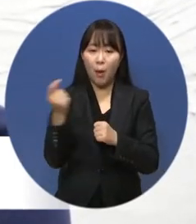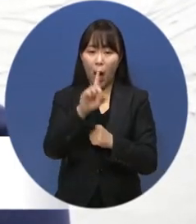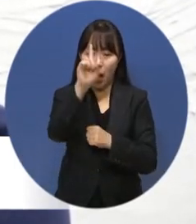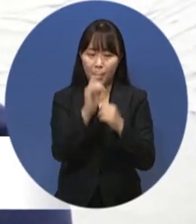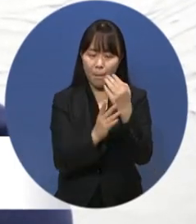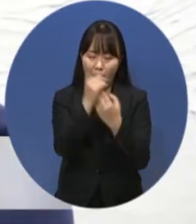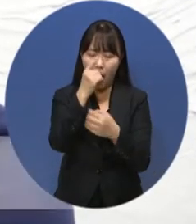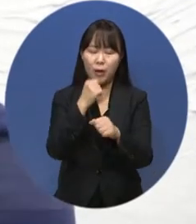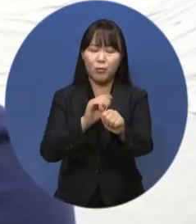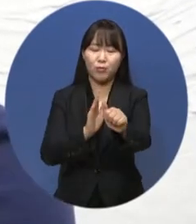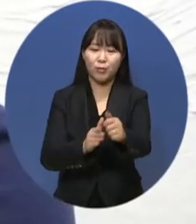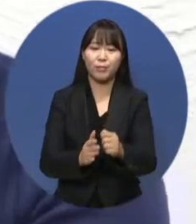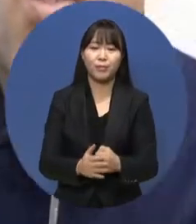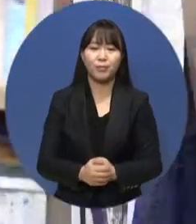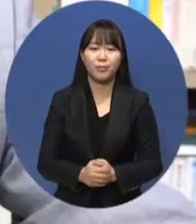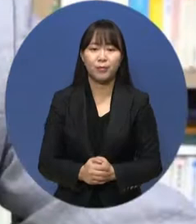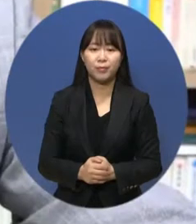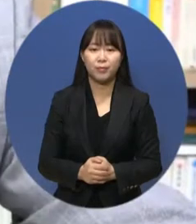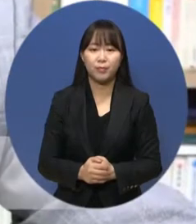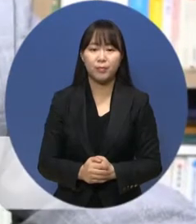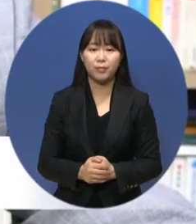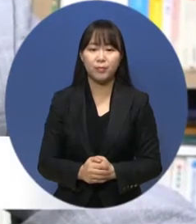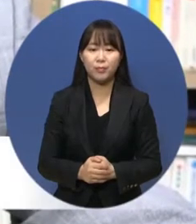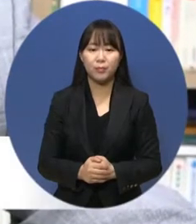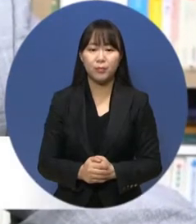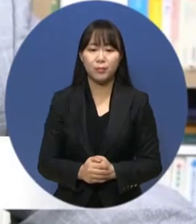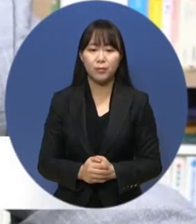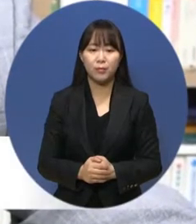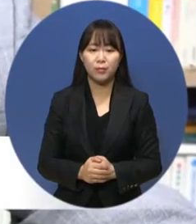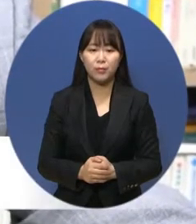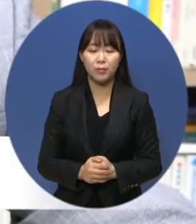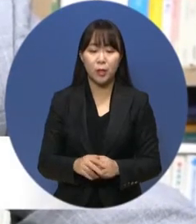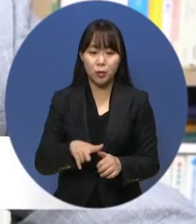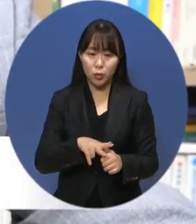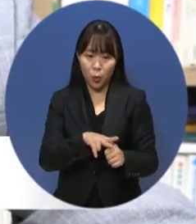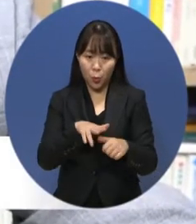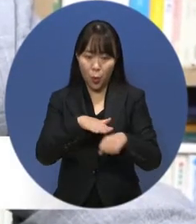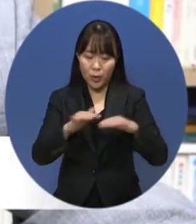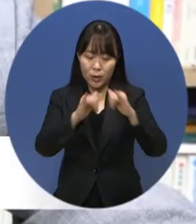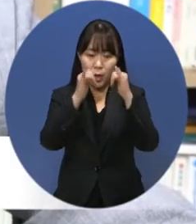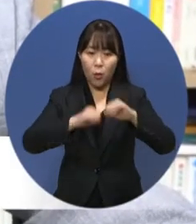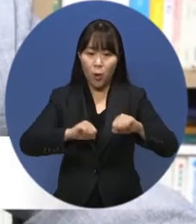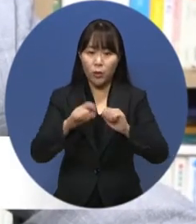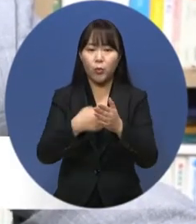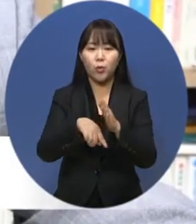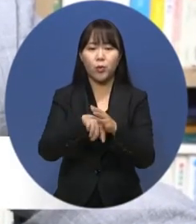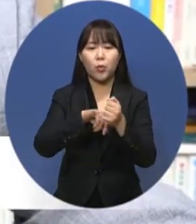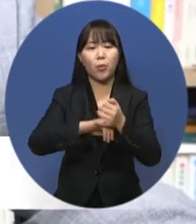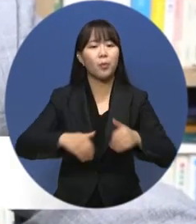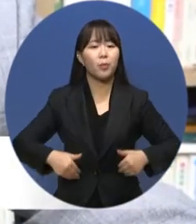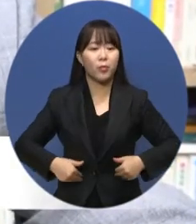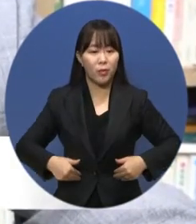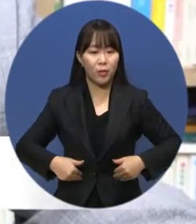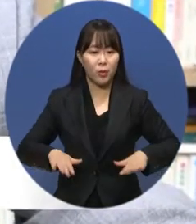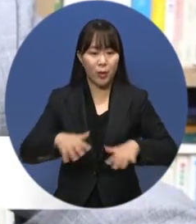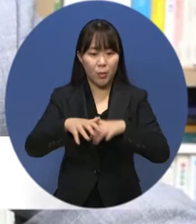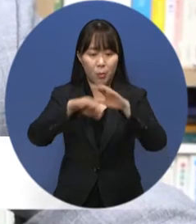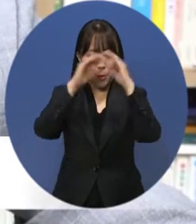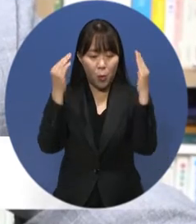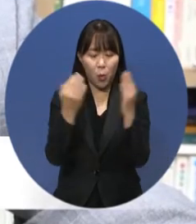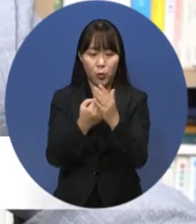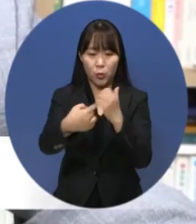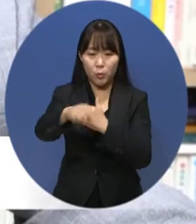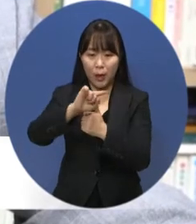될 수 있게 부탁드리겠습니다 정보화사회 d 빌드에서 뽁 피가 한 채널이 라고 삽니다 이 캠페인을 모두어